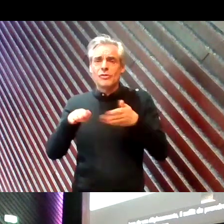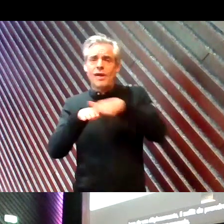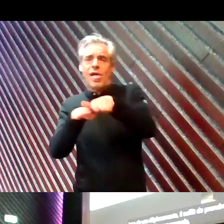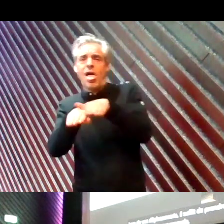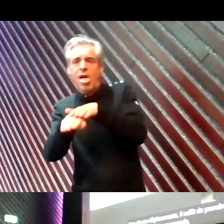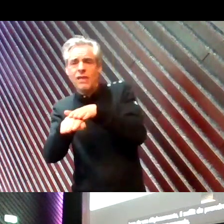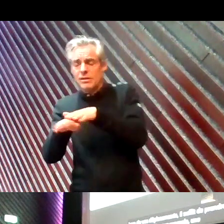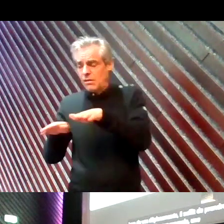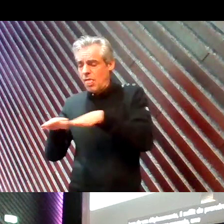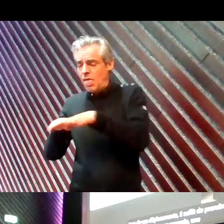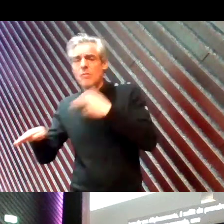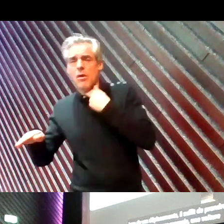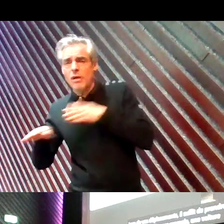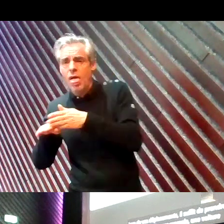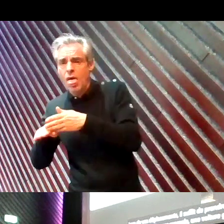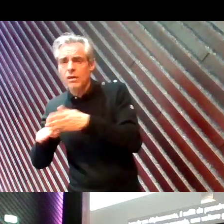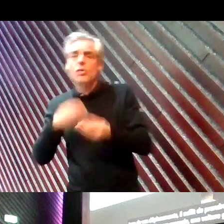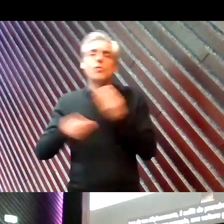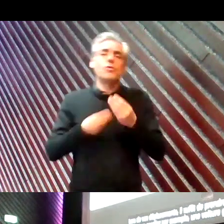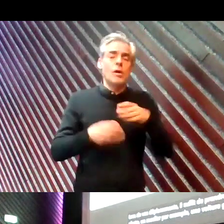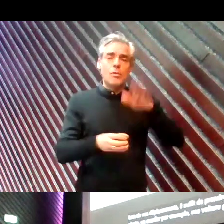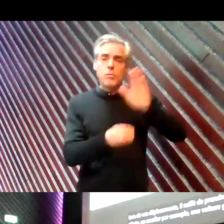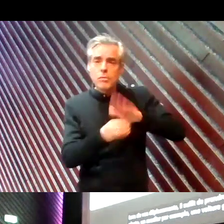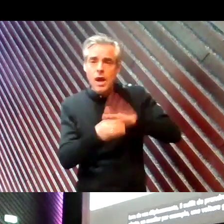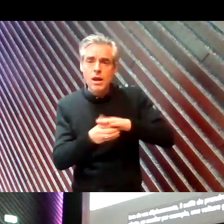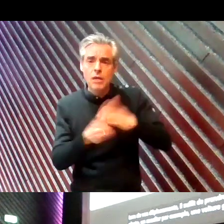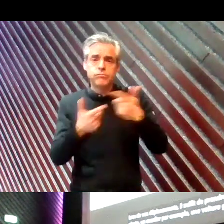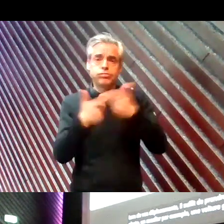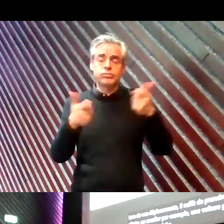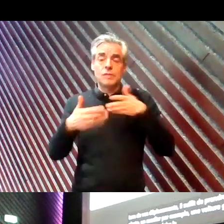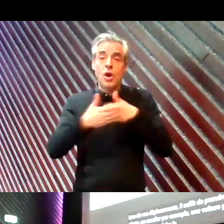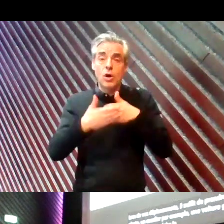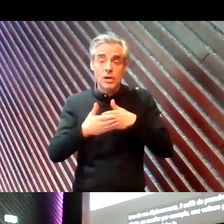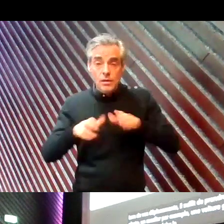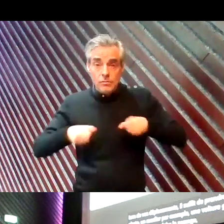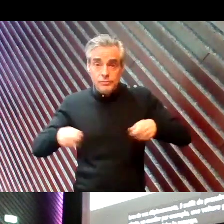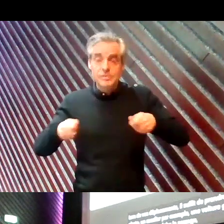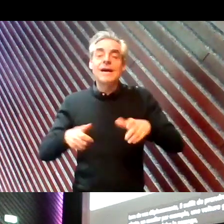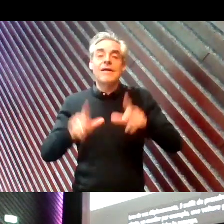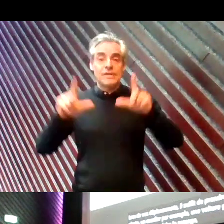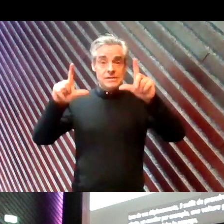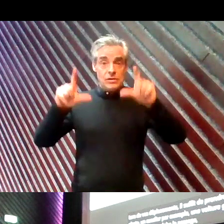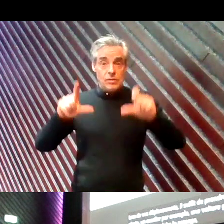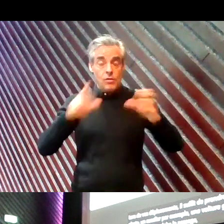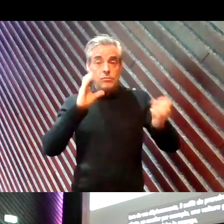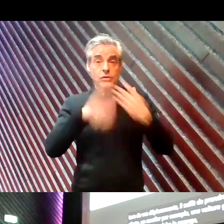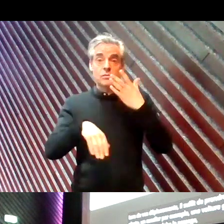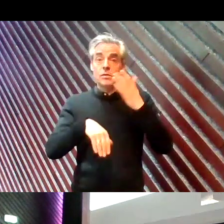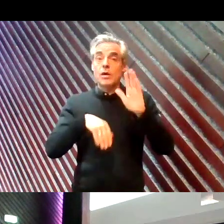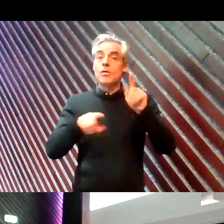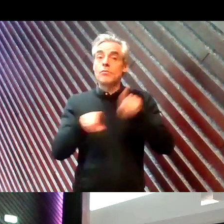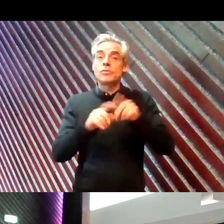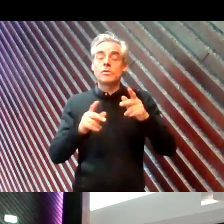le trottoir et qui empêche le passage, ça peut être une poubelle qui empêche le passage et à l'aide de ces signalements et de l'engagement